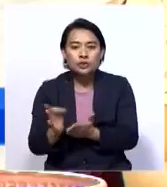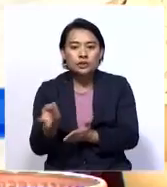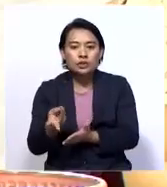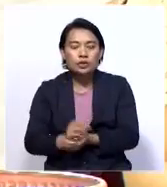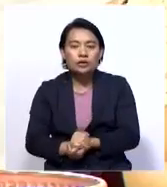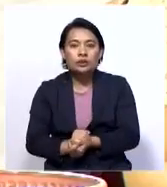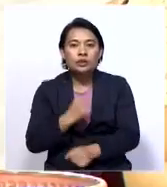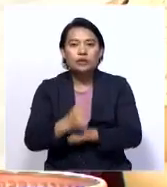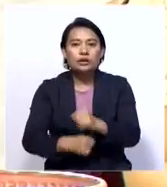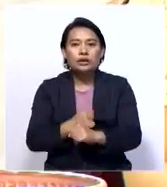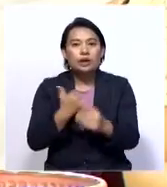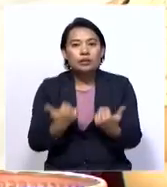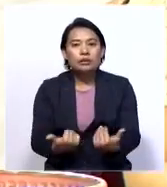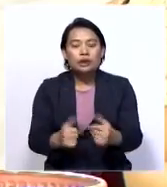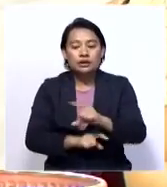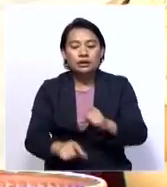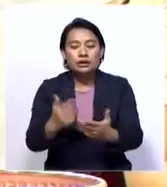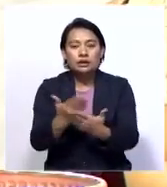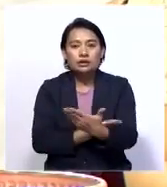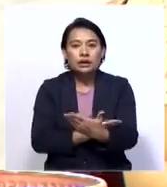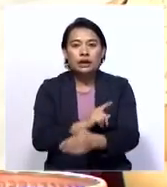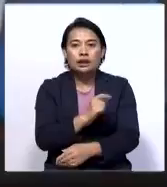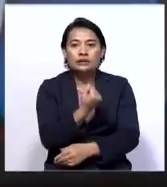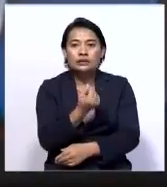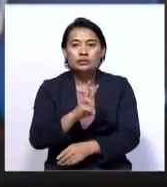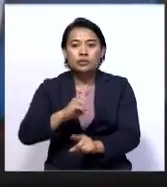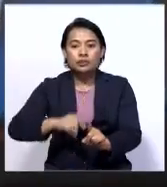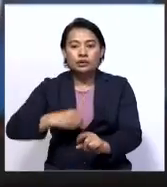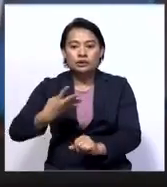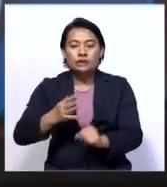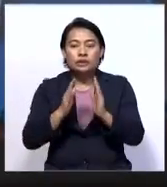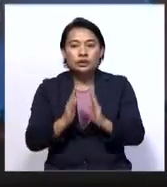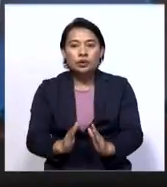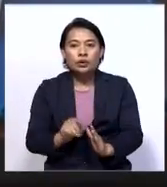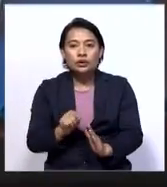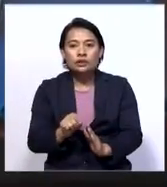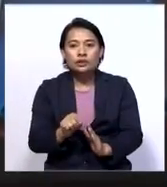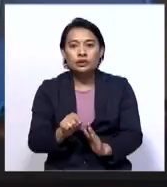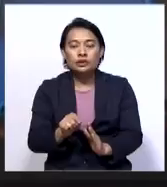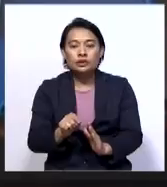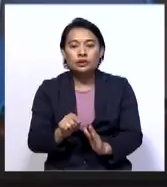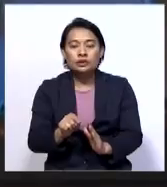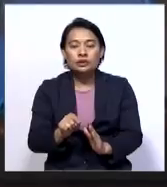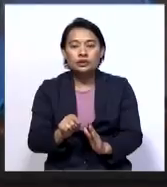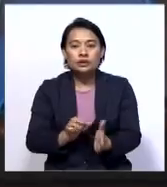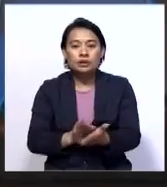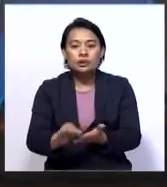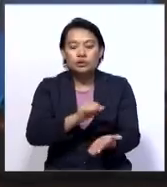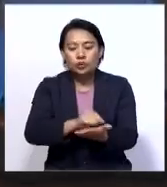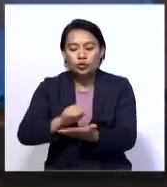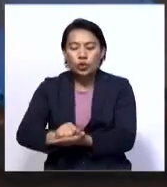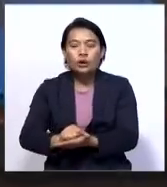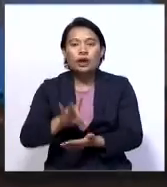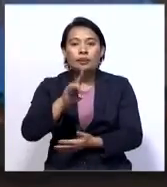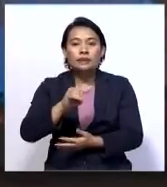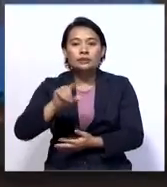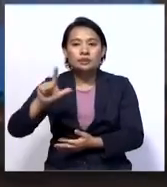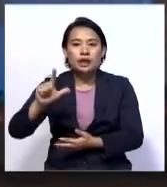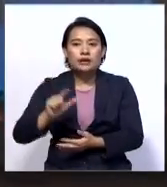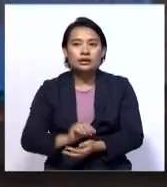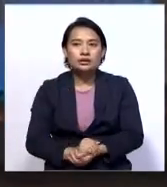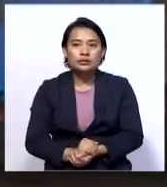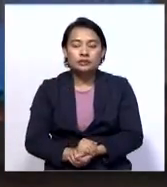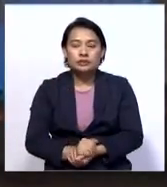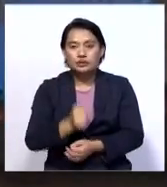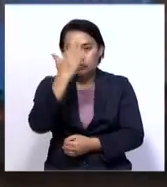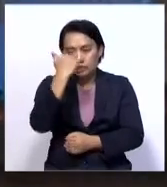แต่ว่าสงกรานต์ปีนี้ค่ะสลากงวดวันที่16เมษายนผู้ค้าเนี่ยเขาบอกว่าจองกันเต็มเพดานแล้ว80ล้านฉบับด้วยกันอาจารย์บอ